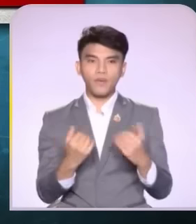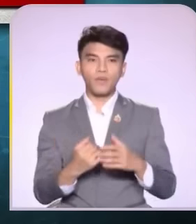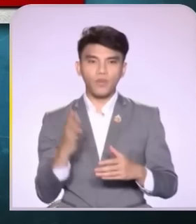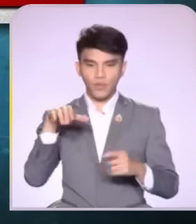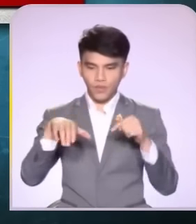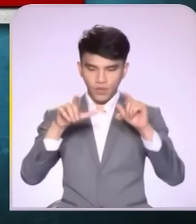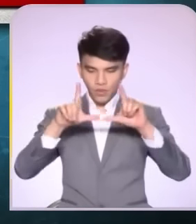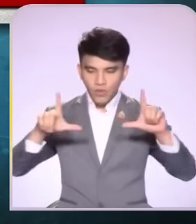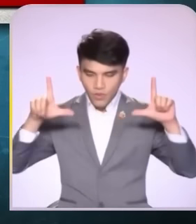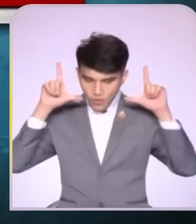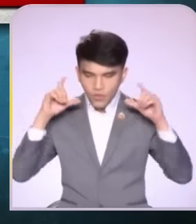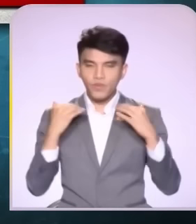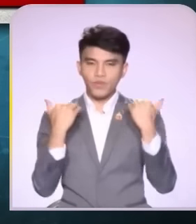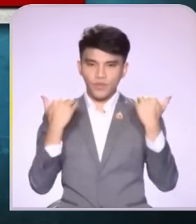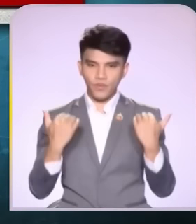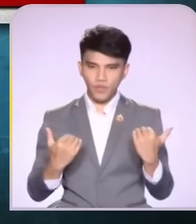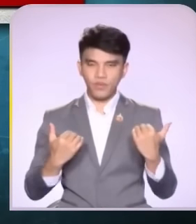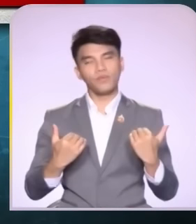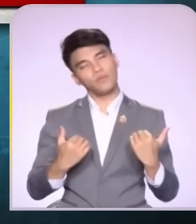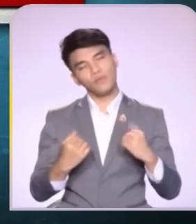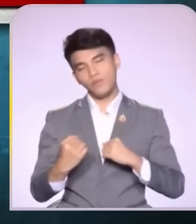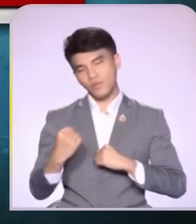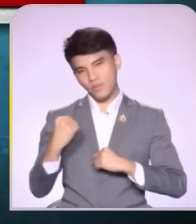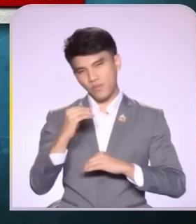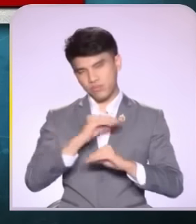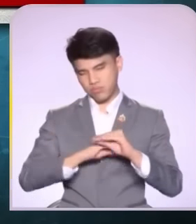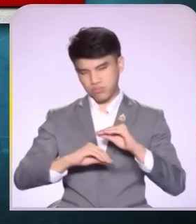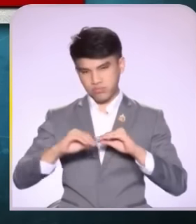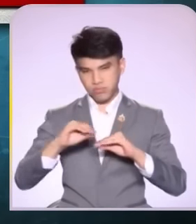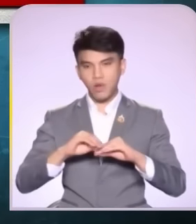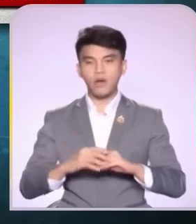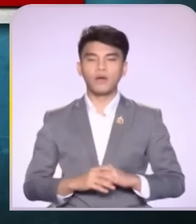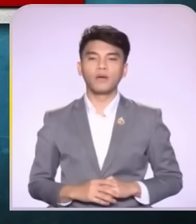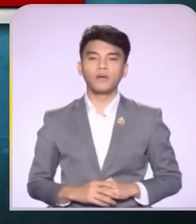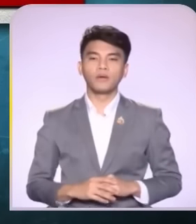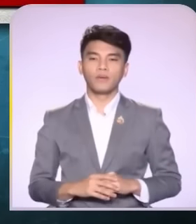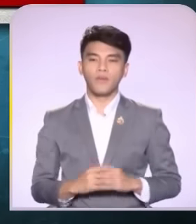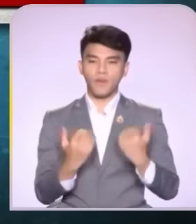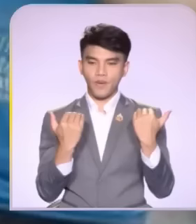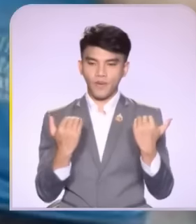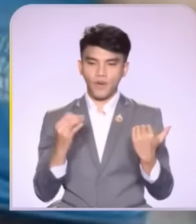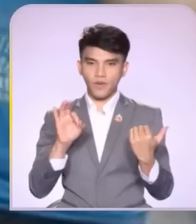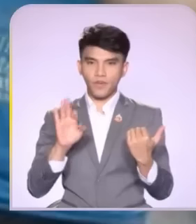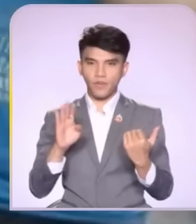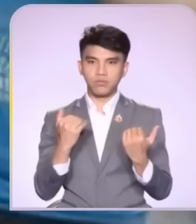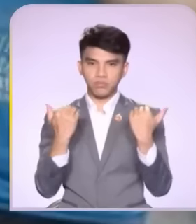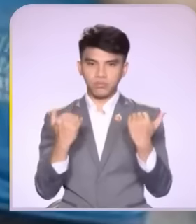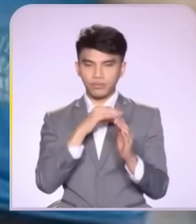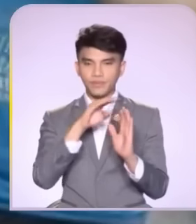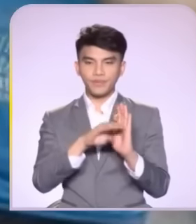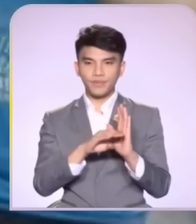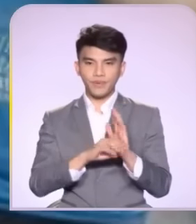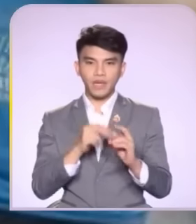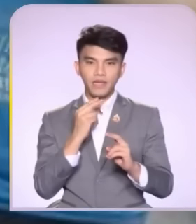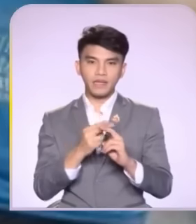ของบริษัทชื่อดังตรงนี้ยิ่งร้อนแรงยิ่งทะยานยิ่งติดเทรนด์ค่ะแล้วล่าสุดนะคะทางเพจอีซอขยี้ข่าวก็ออกมาเปิดเผยร